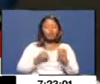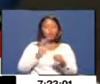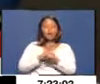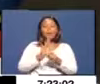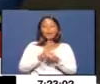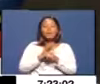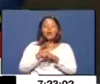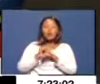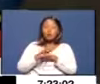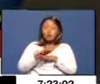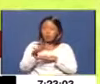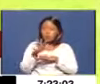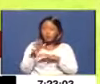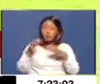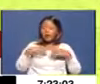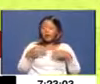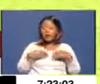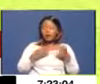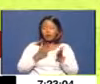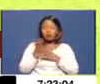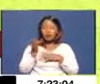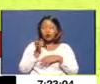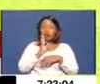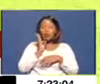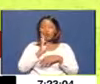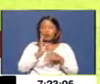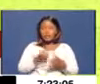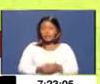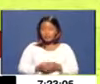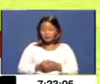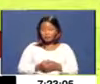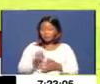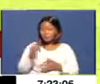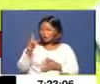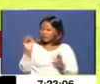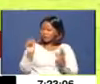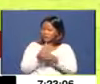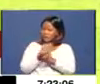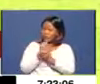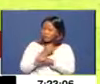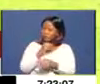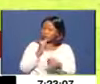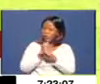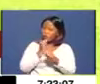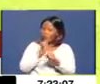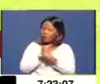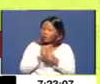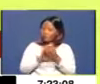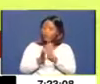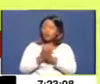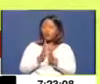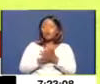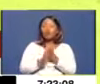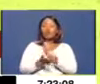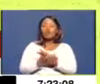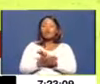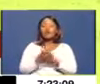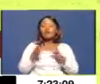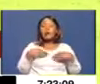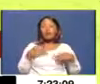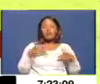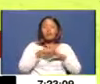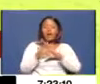magonjwa yanayosambazwa kupitia kwa maji. And wash cannot work without having access to clean